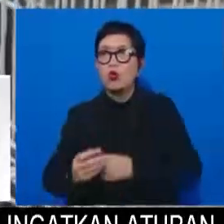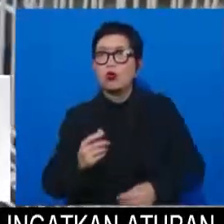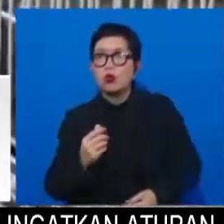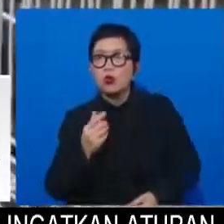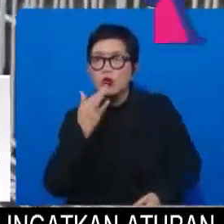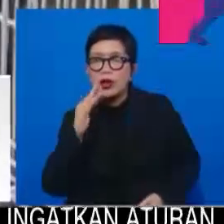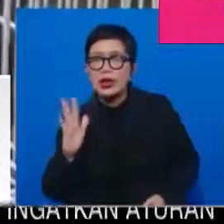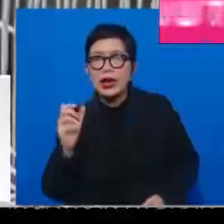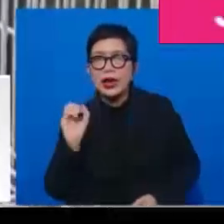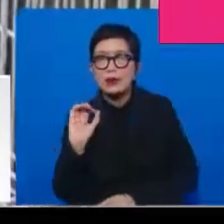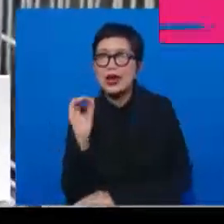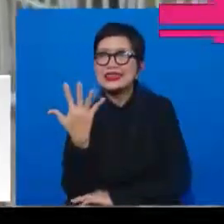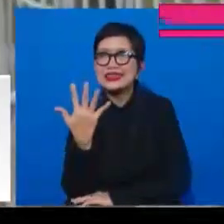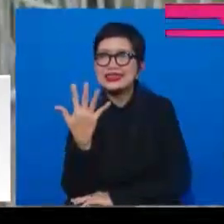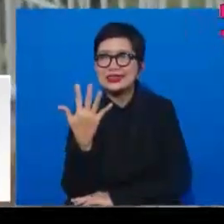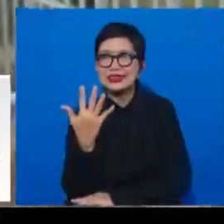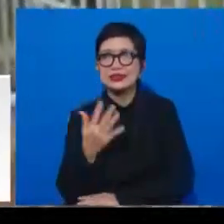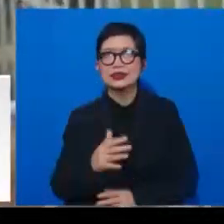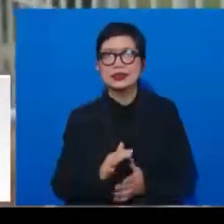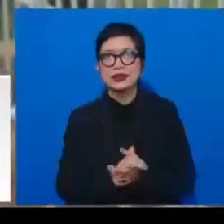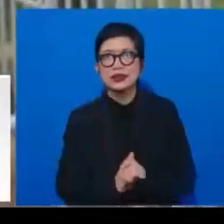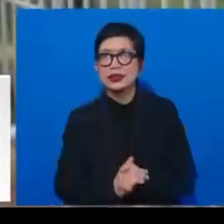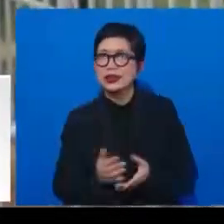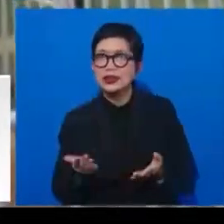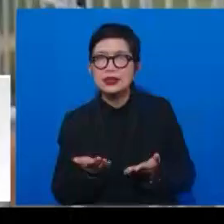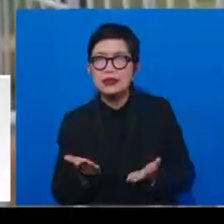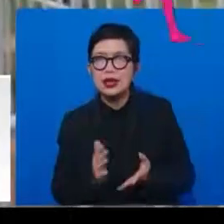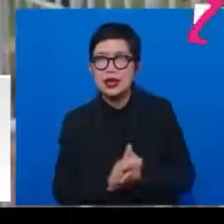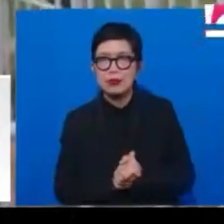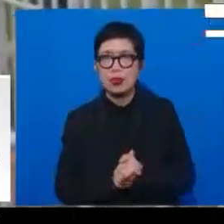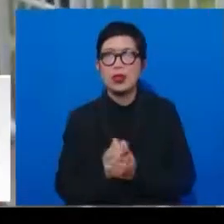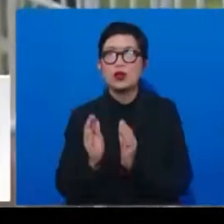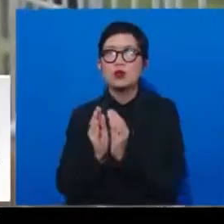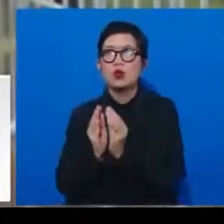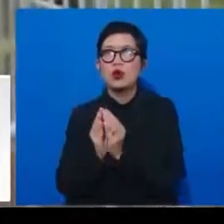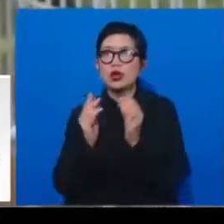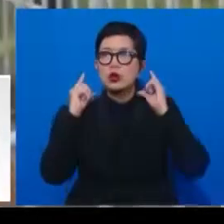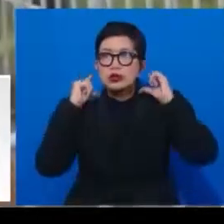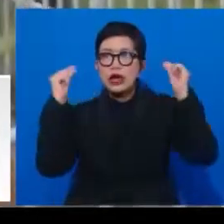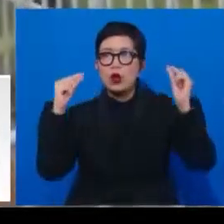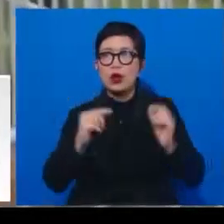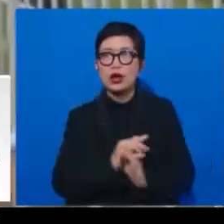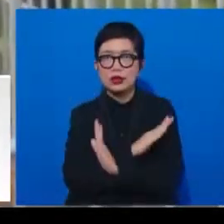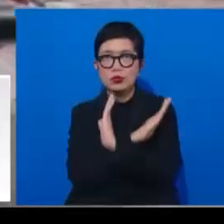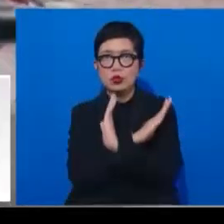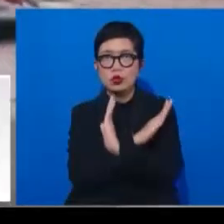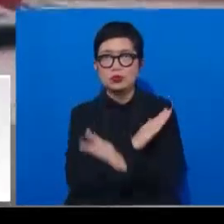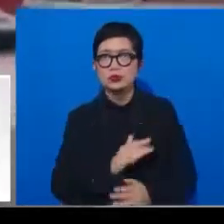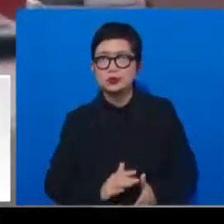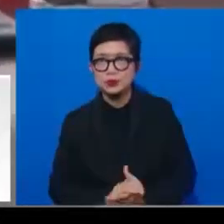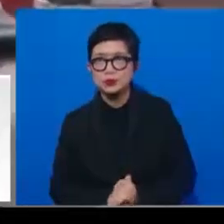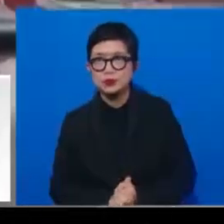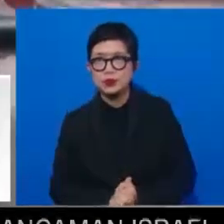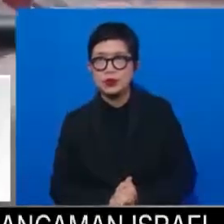Kecamatan Kraksaan, Kabupaten Probolinggo, Jawa Timur pada Selasa pagi setelah mendapatkan laporan warga. Dari